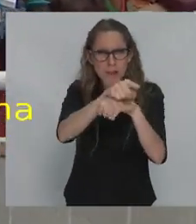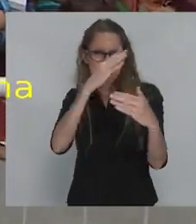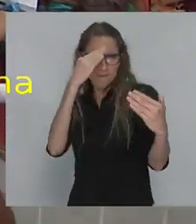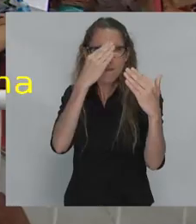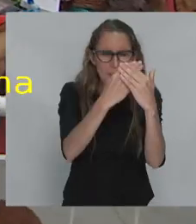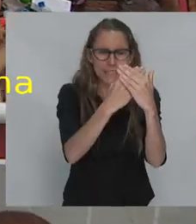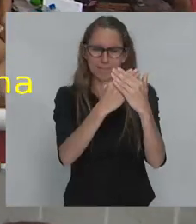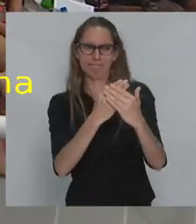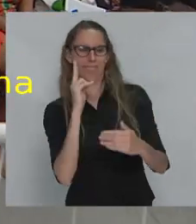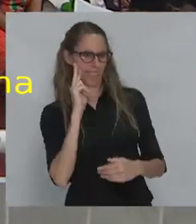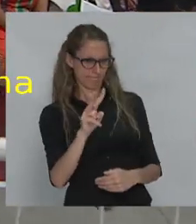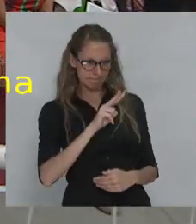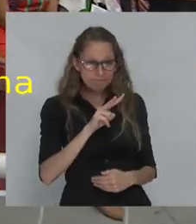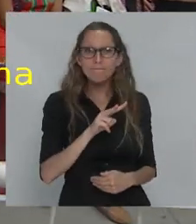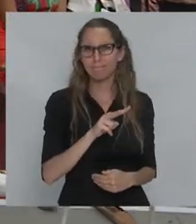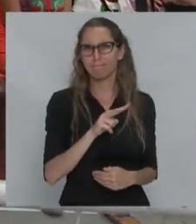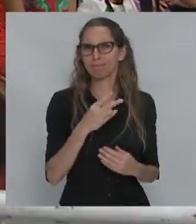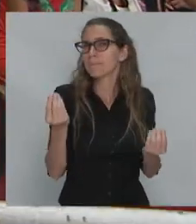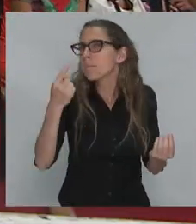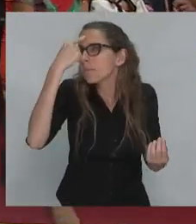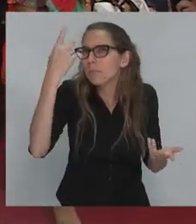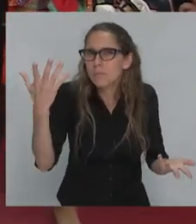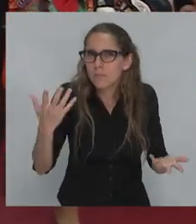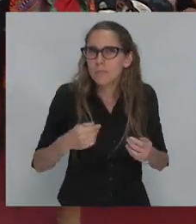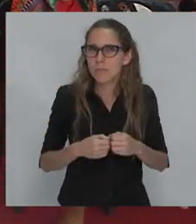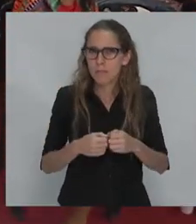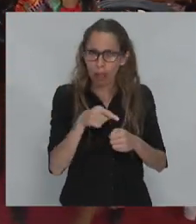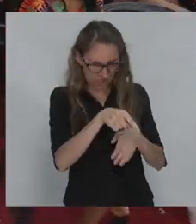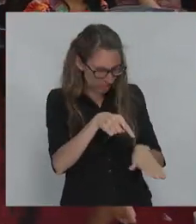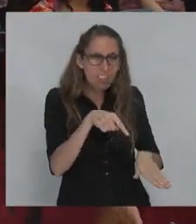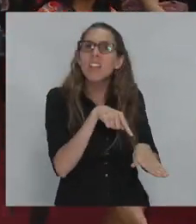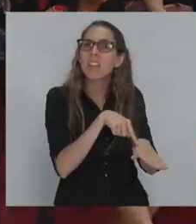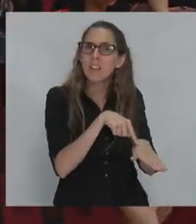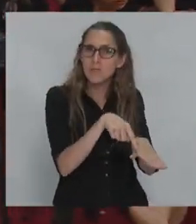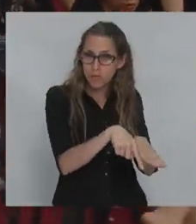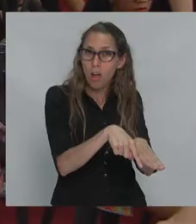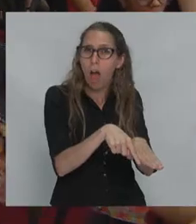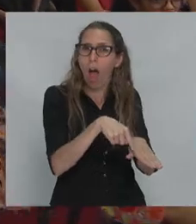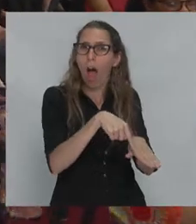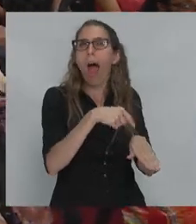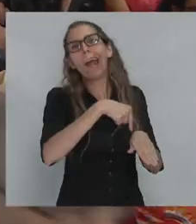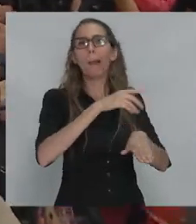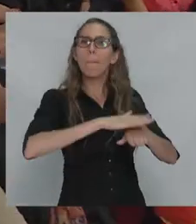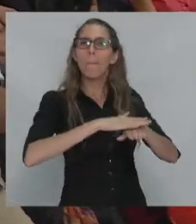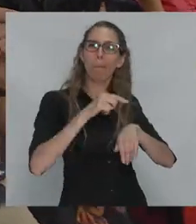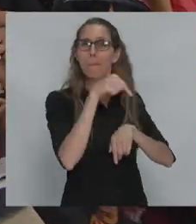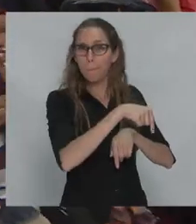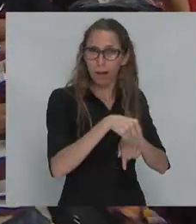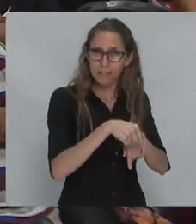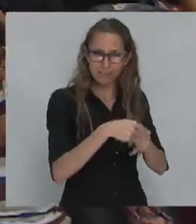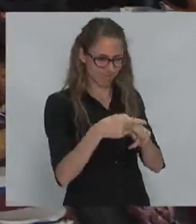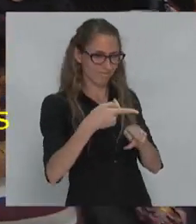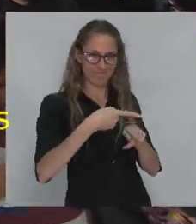ont rétabli la véritable réalité du rapport de force. Qui est l'agresseur et qui est